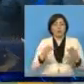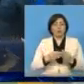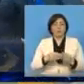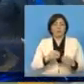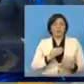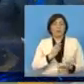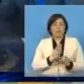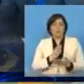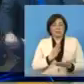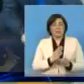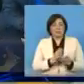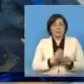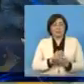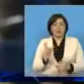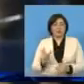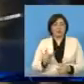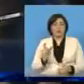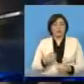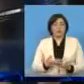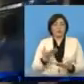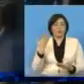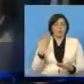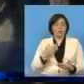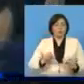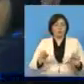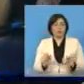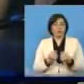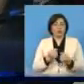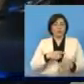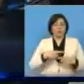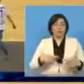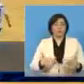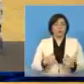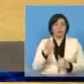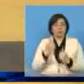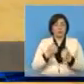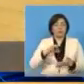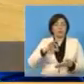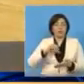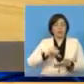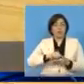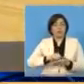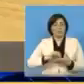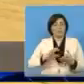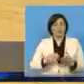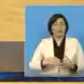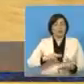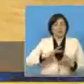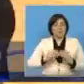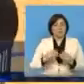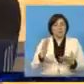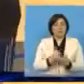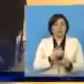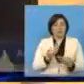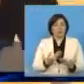қала тұрғыны. Олар бұған дейін де жергілікті серіктестіктің қолдауымен түрлі жарысқа барып тәжірибе жинады. Жақсы нәтижеге қол жеткізді, ал